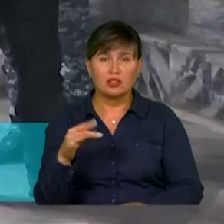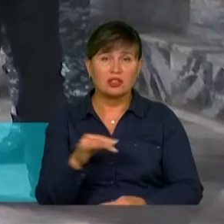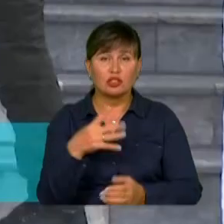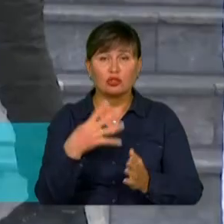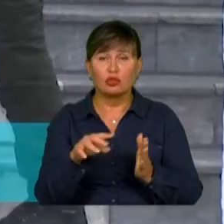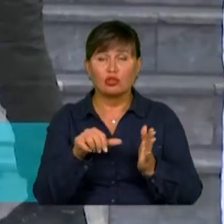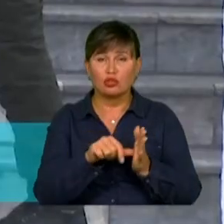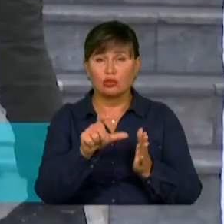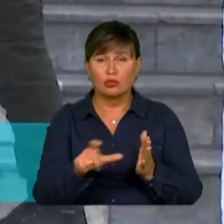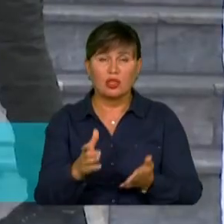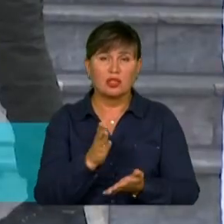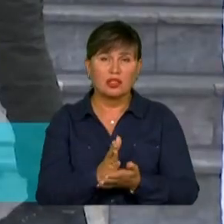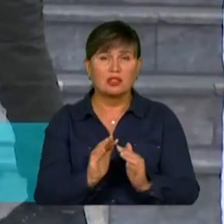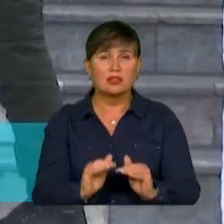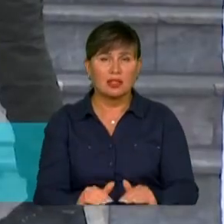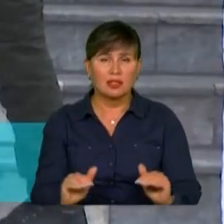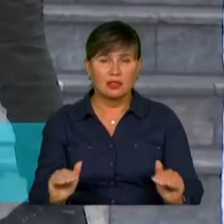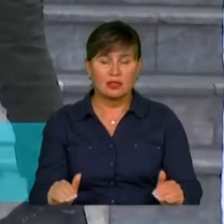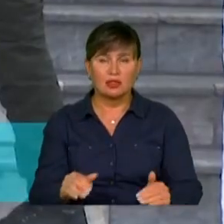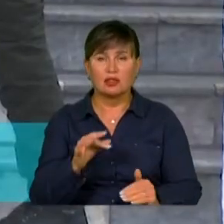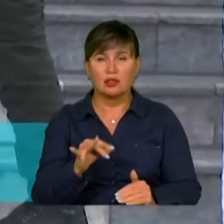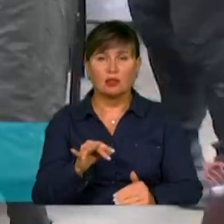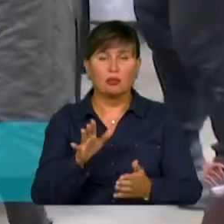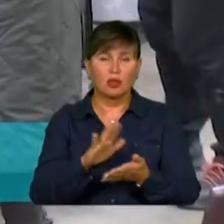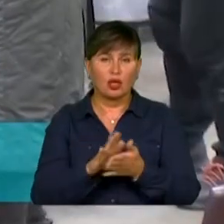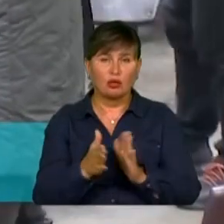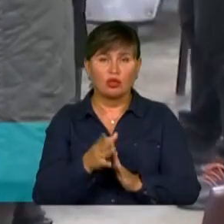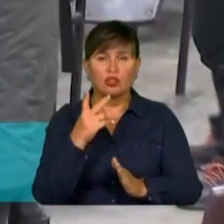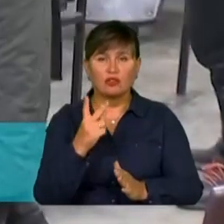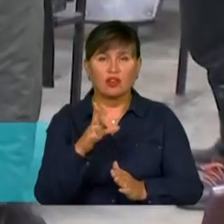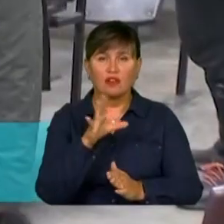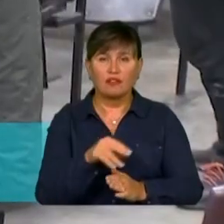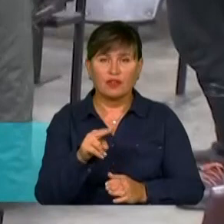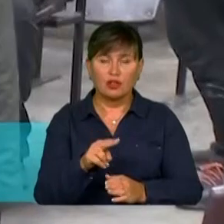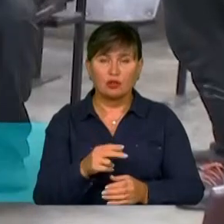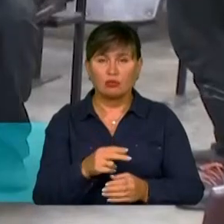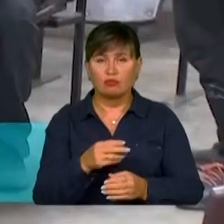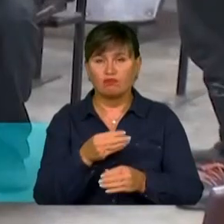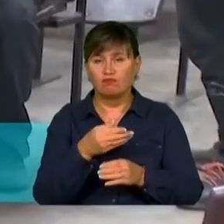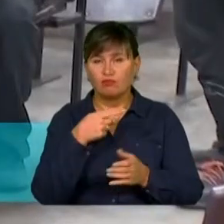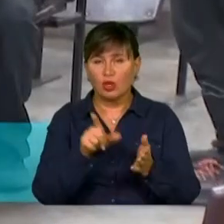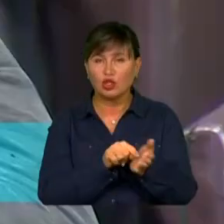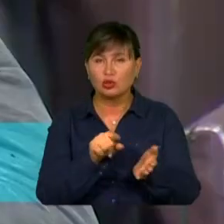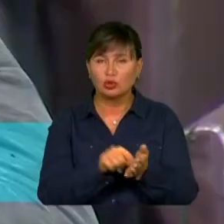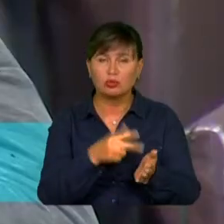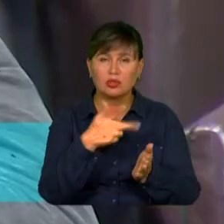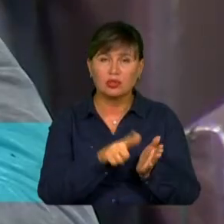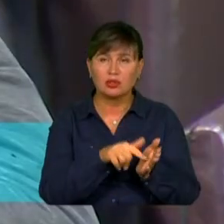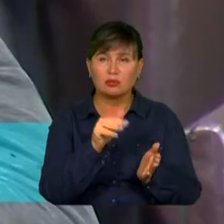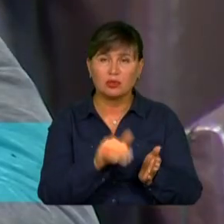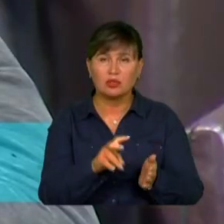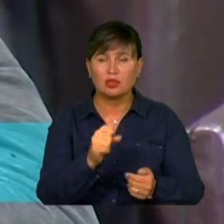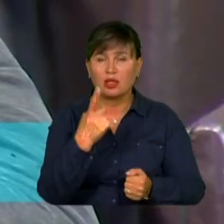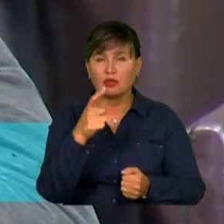46 шахтеров имеются иждивенцы. Им полагаются два вида соцподдержки. По случаю потери кормильца 37 тысяч тенге на